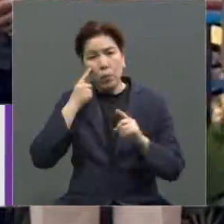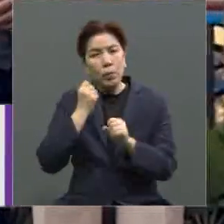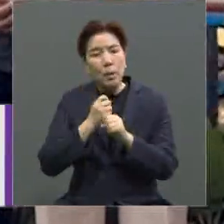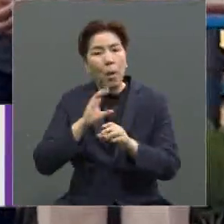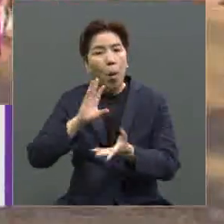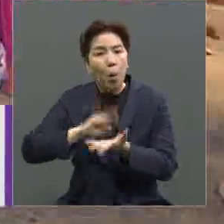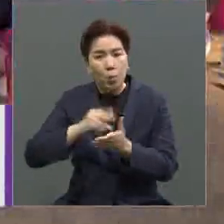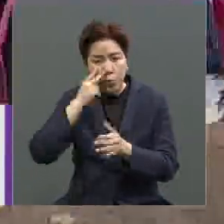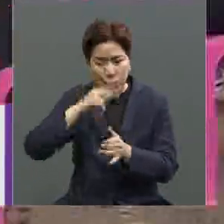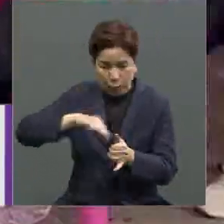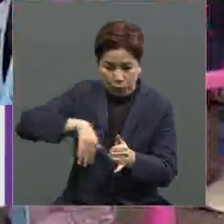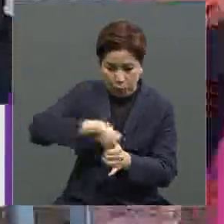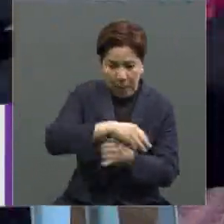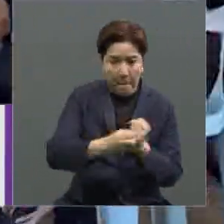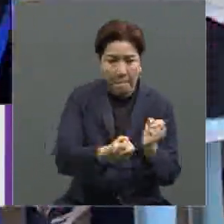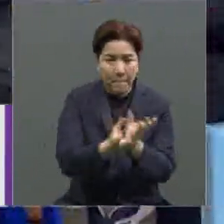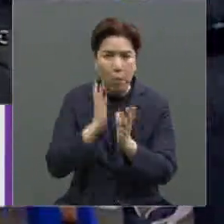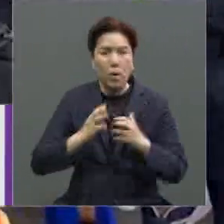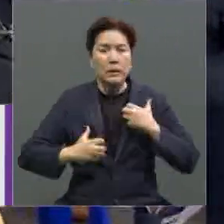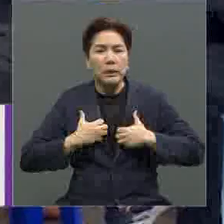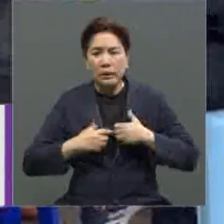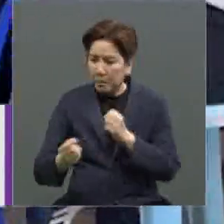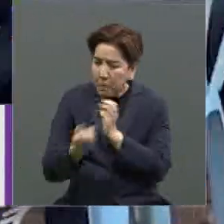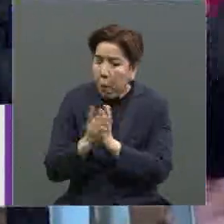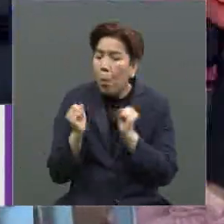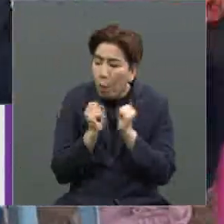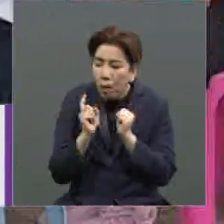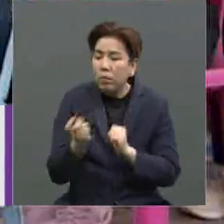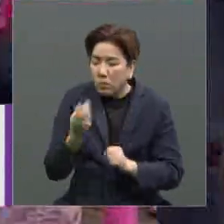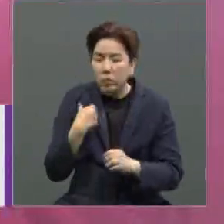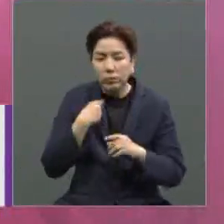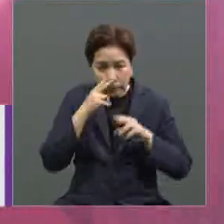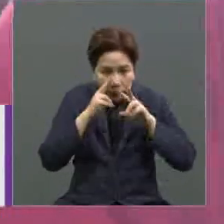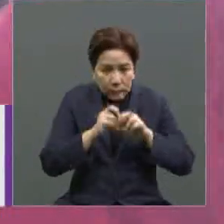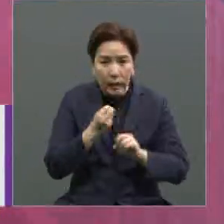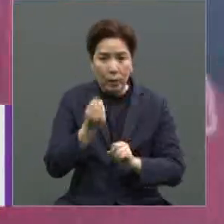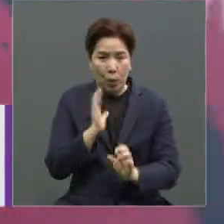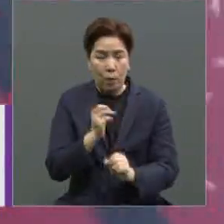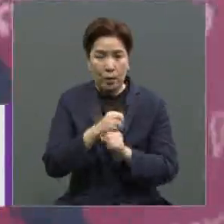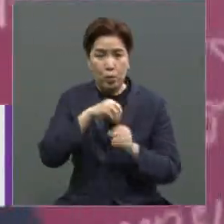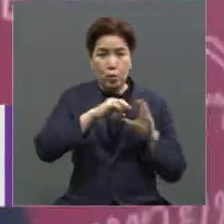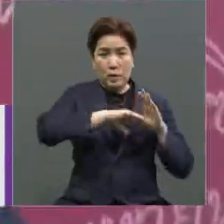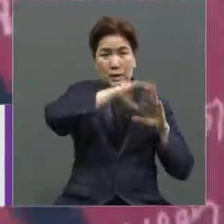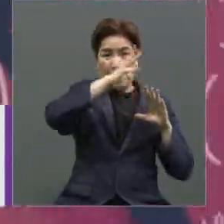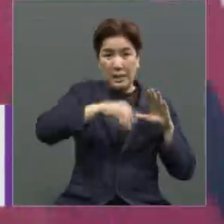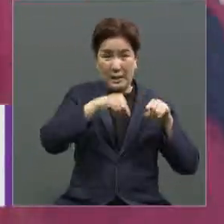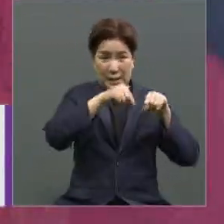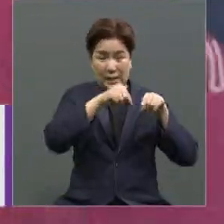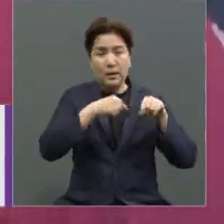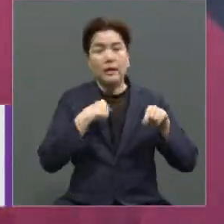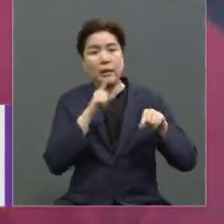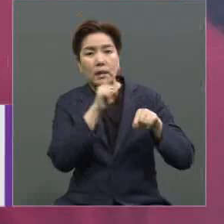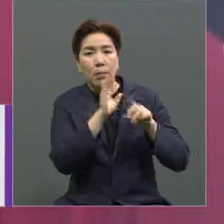ลกระทบสิ่งแวดล้อมและข้อกังวลใจของผู้คัดค้านด้วยส่วนคนที่ทำงานอยู่บนภูกระดึงทางคุณภูมิธร